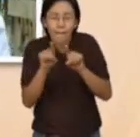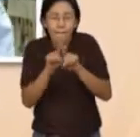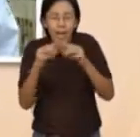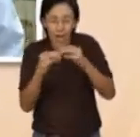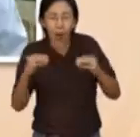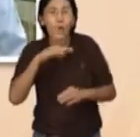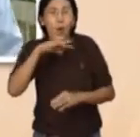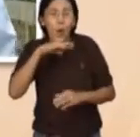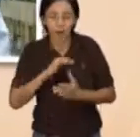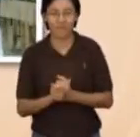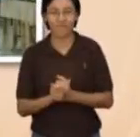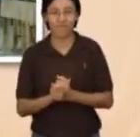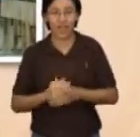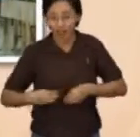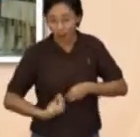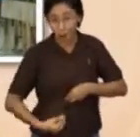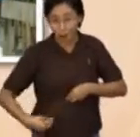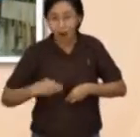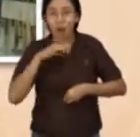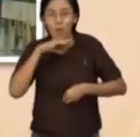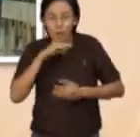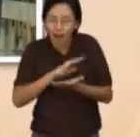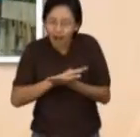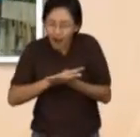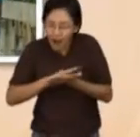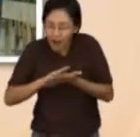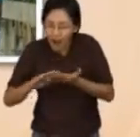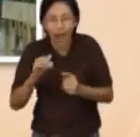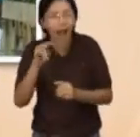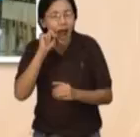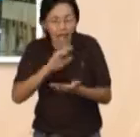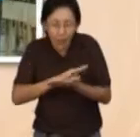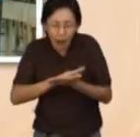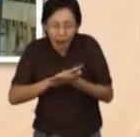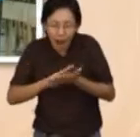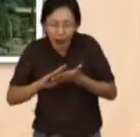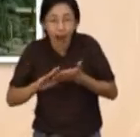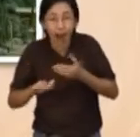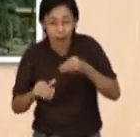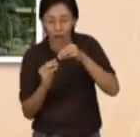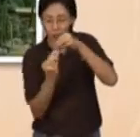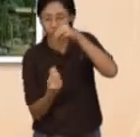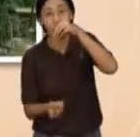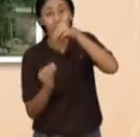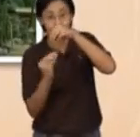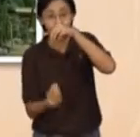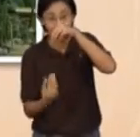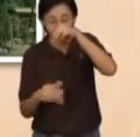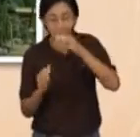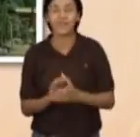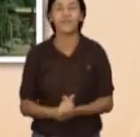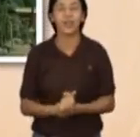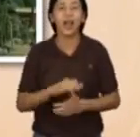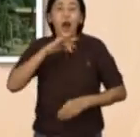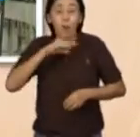ใช้ไส้หมูนะฮะไส้หมูเนี่ยมาล้างนะให้เหลือแต่ผิวไส้หมูอย่างเดียวนะ ต้องสะอาดด้วยนะคะ ครับผมก็เอาไส้หมู